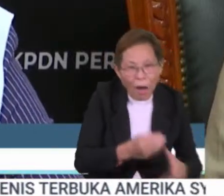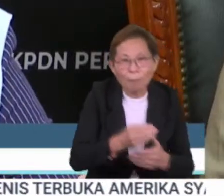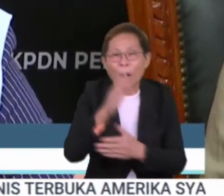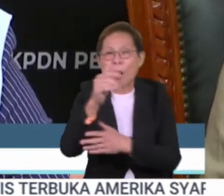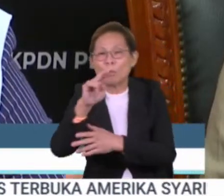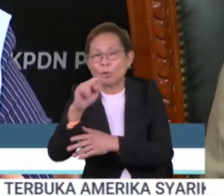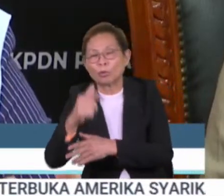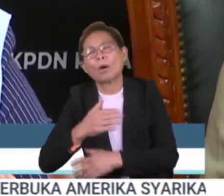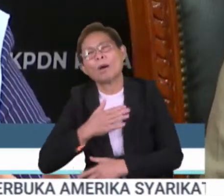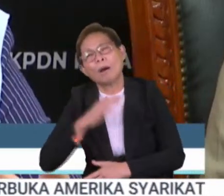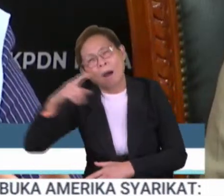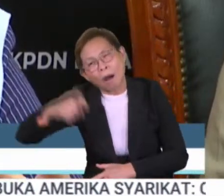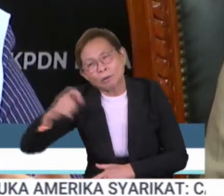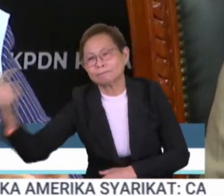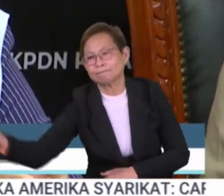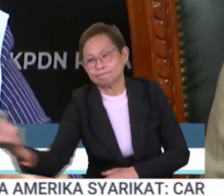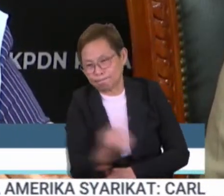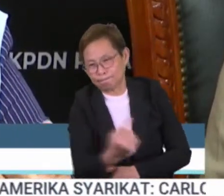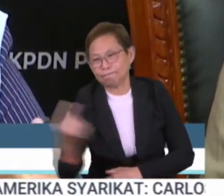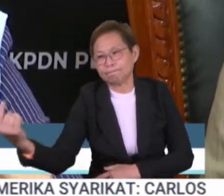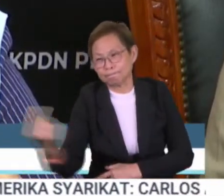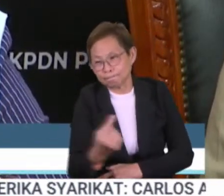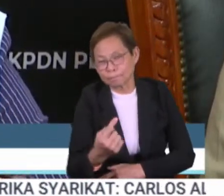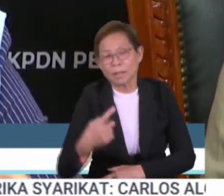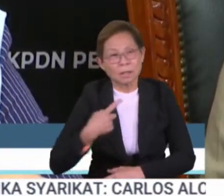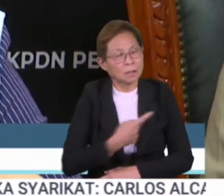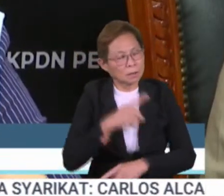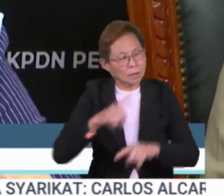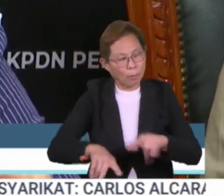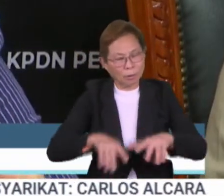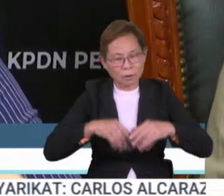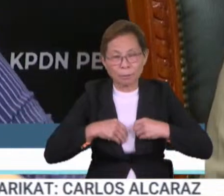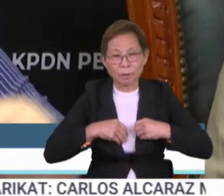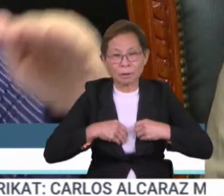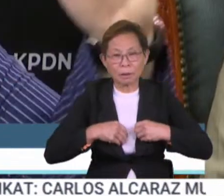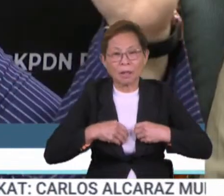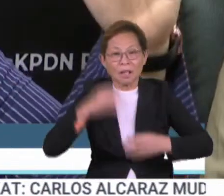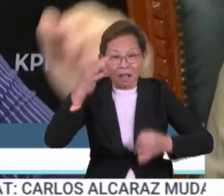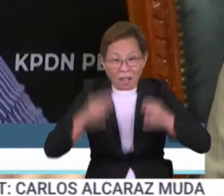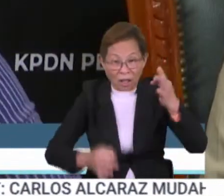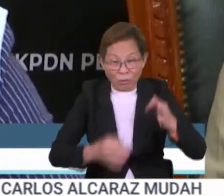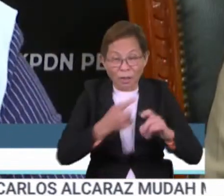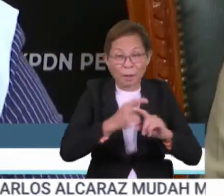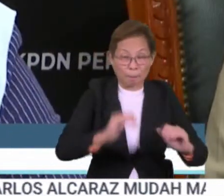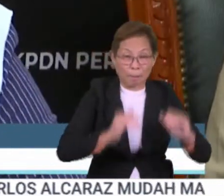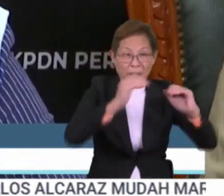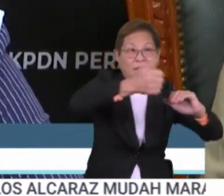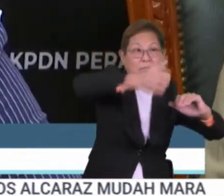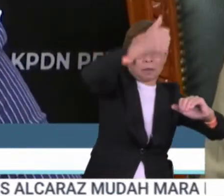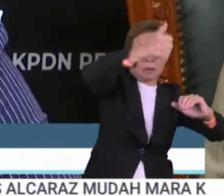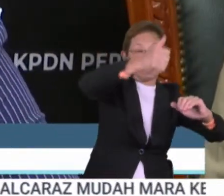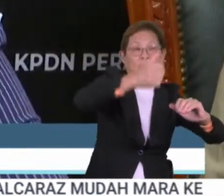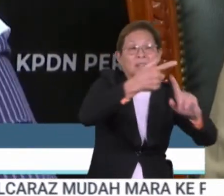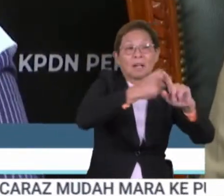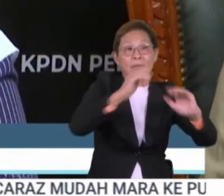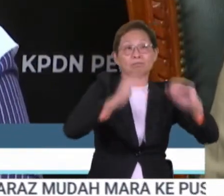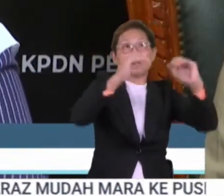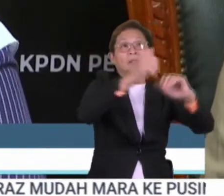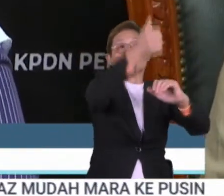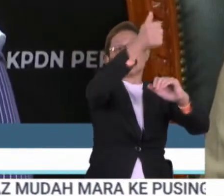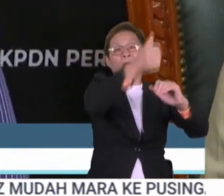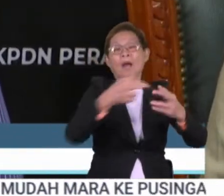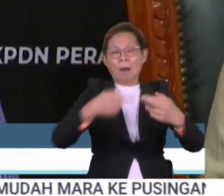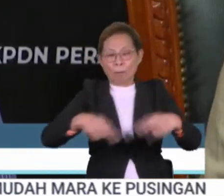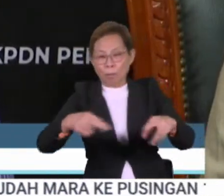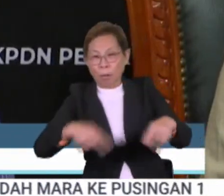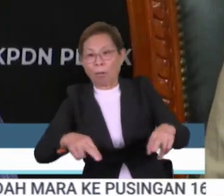depan. Ya, kerana kita tidak ada toleransi kalau sekiranya ia datang daripada peringkat yang lebih tinggi, ya. Dan akhirnya